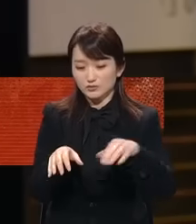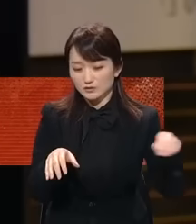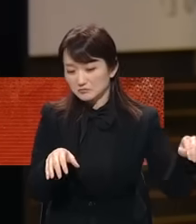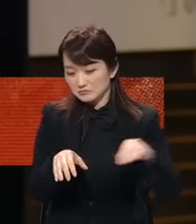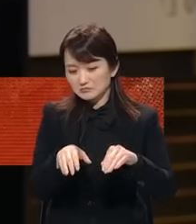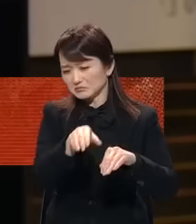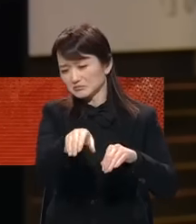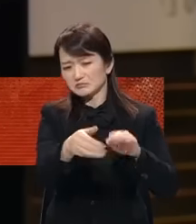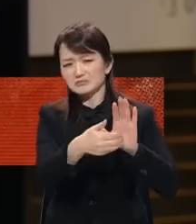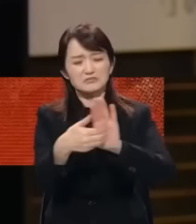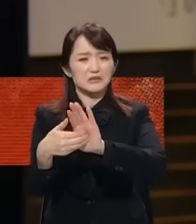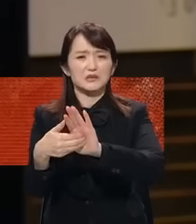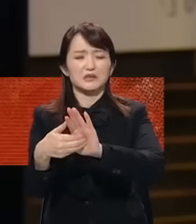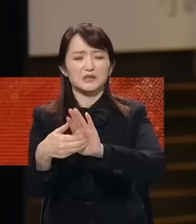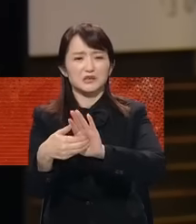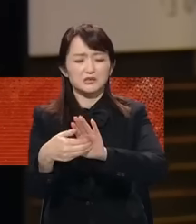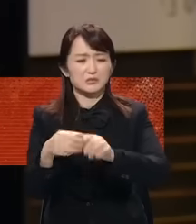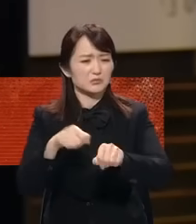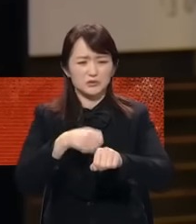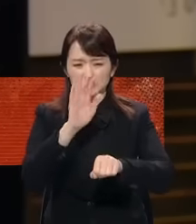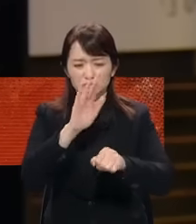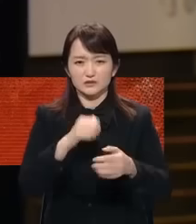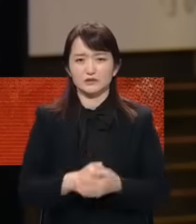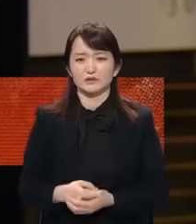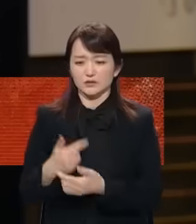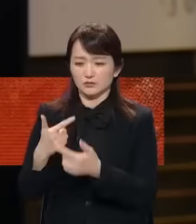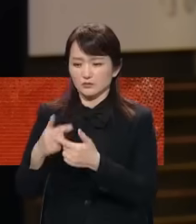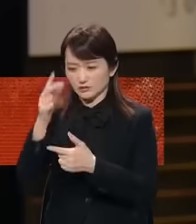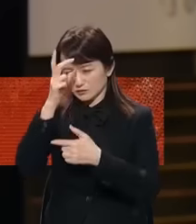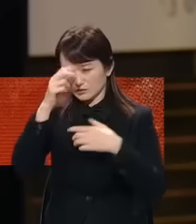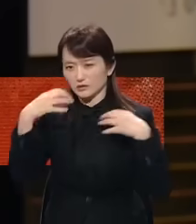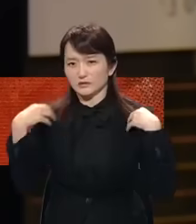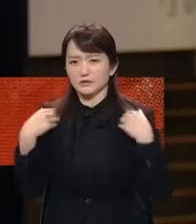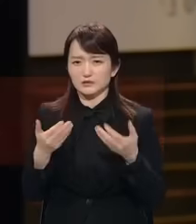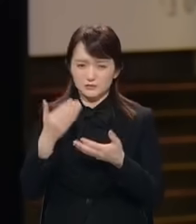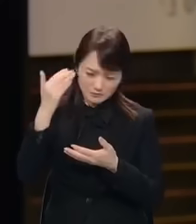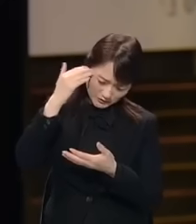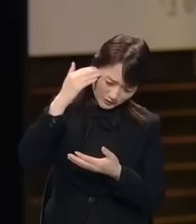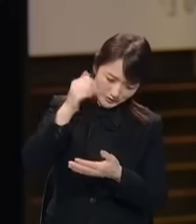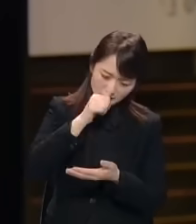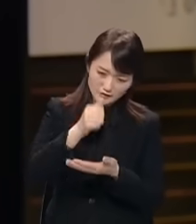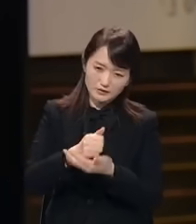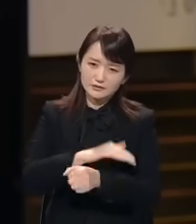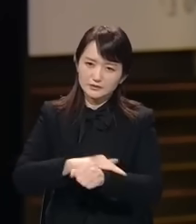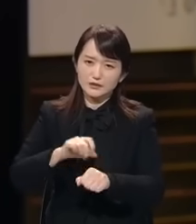제발 이번에 부산경찰 측에서 업무방해 혐의를 좀 잘 적용을 해서 이게